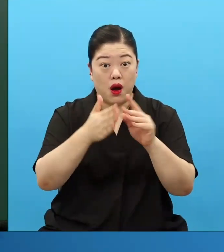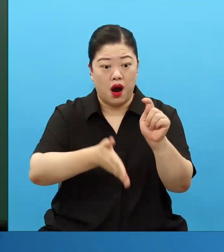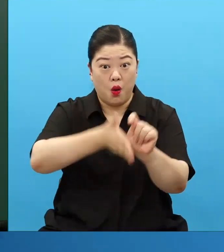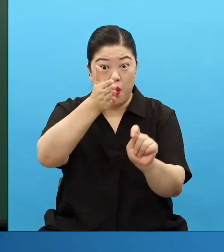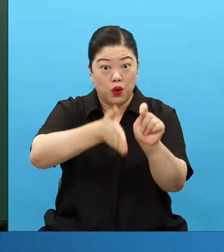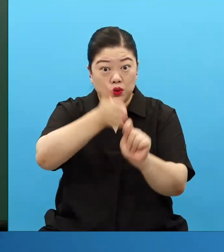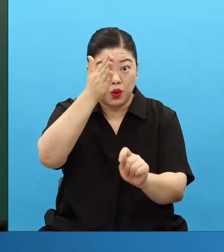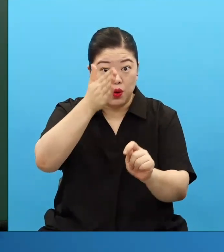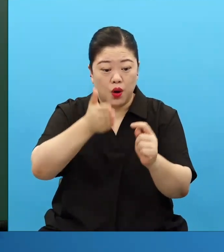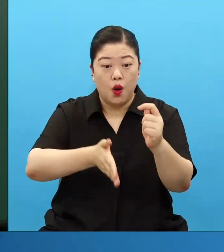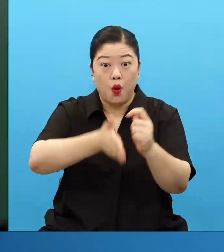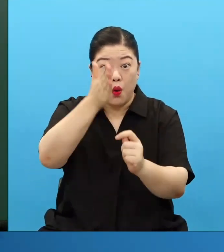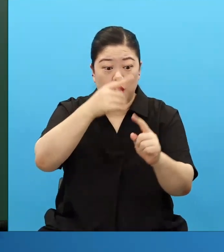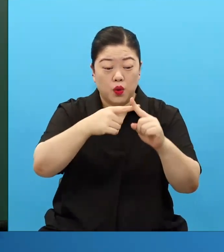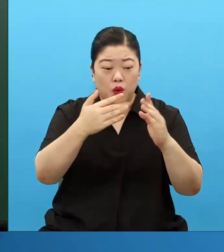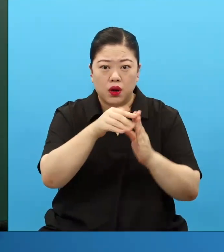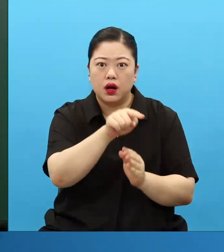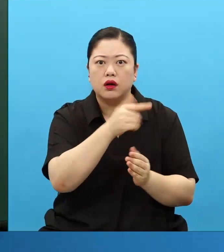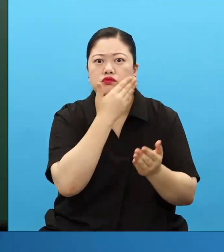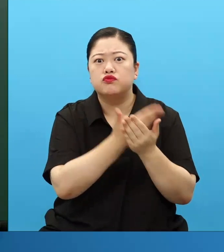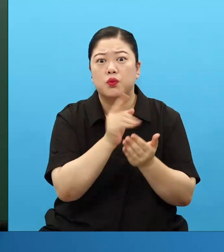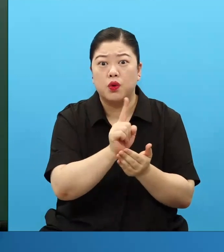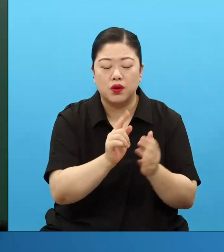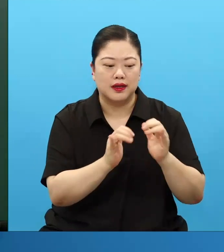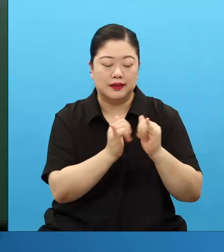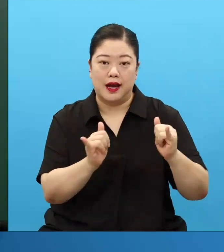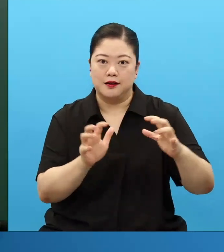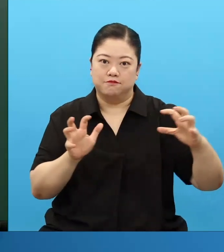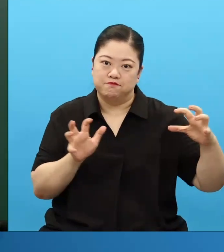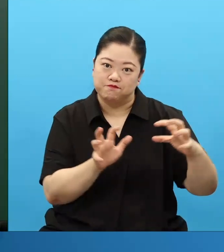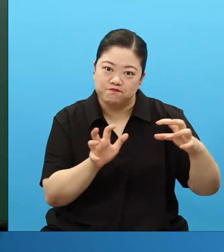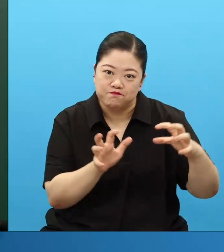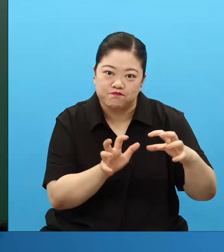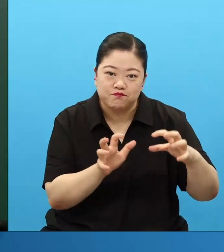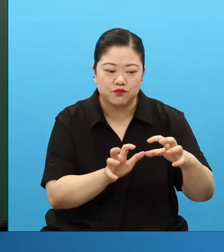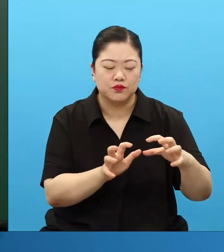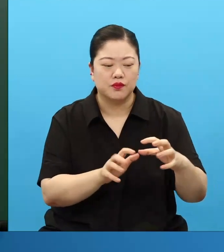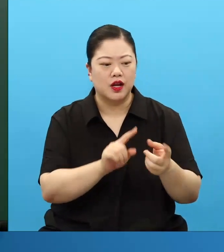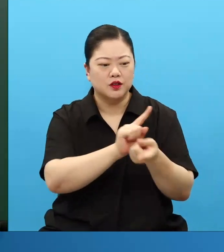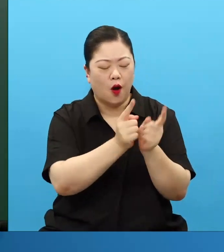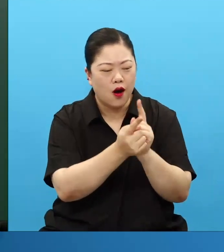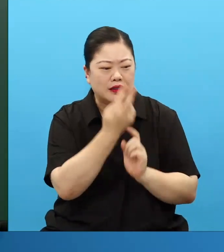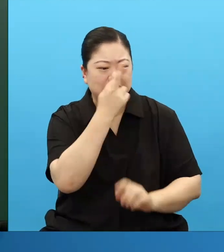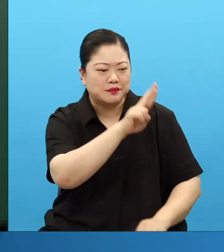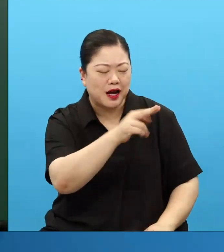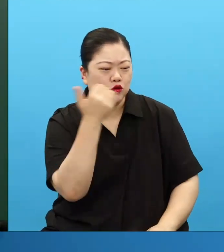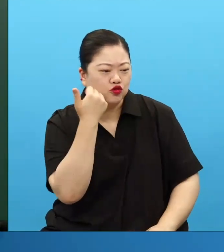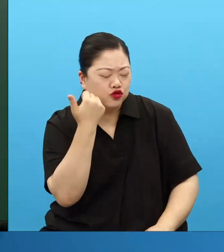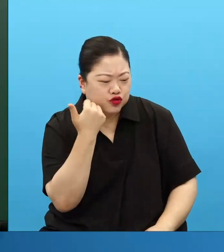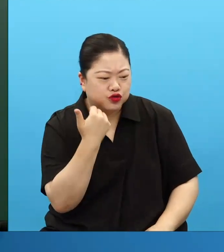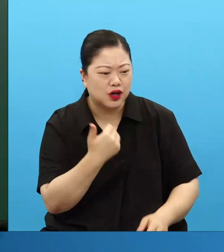they all became one and circled Jericho for 6 days, and Jericho fell. 전에도 얘기했습니다만 나는 크로스비 보면서